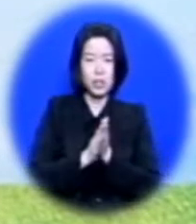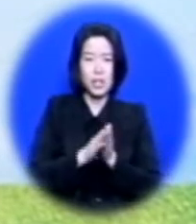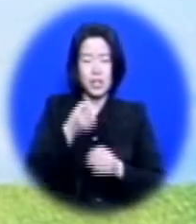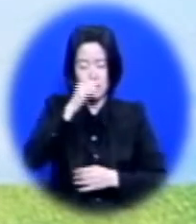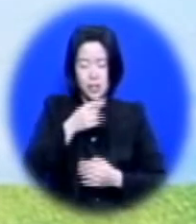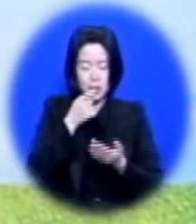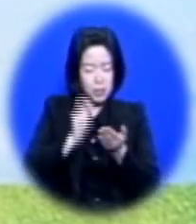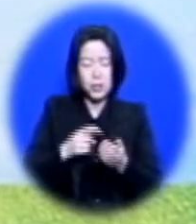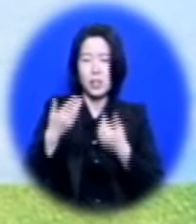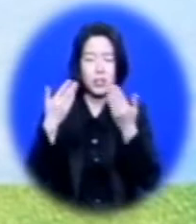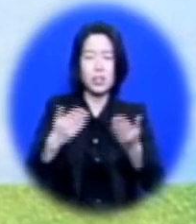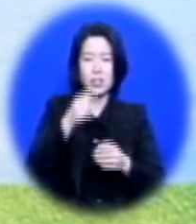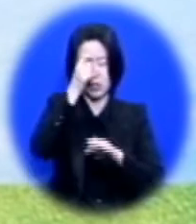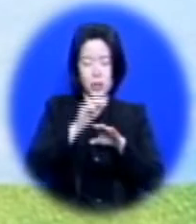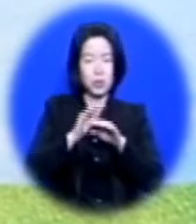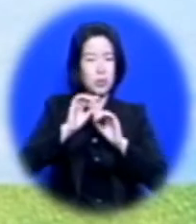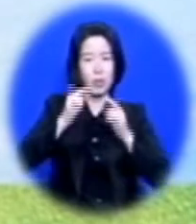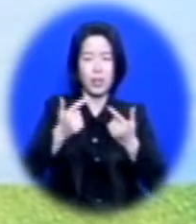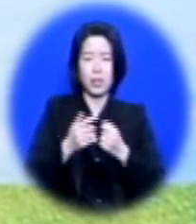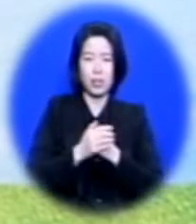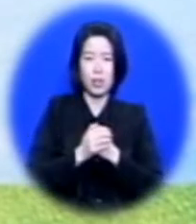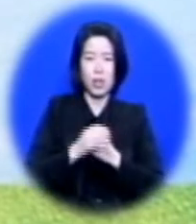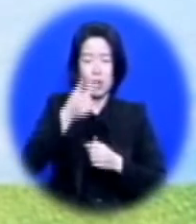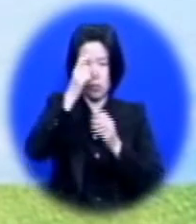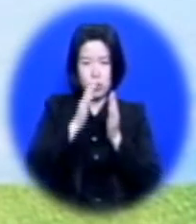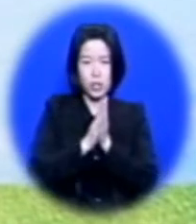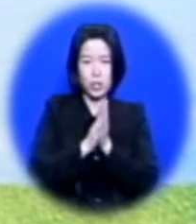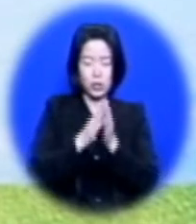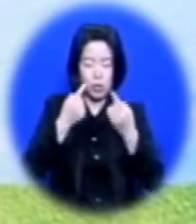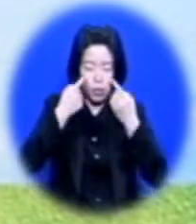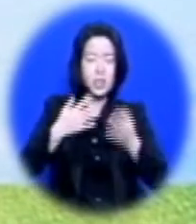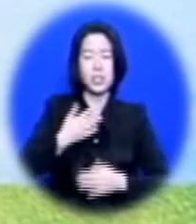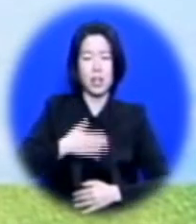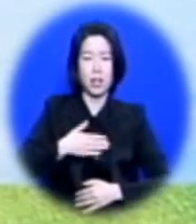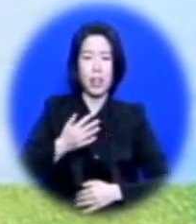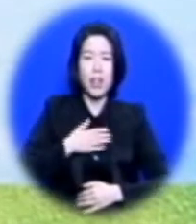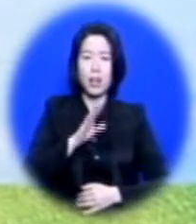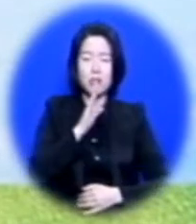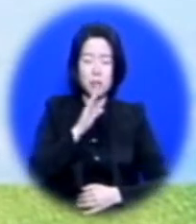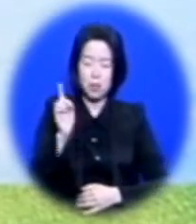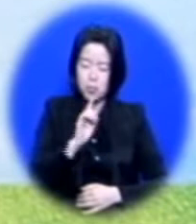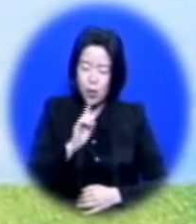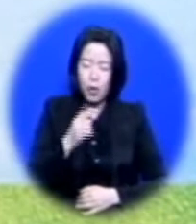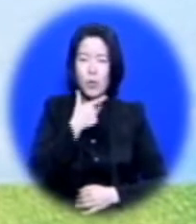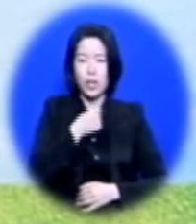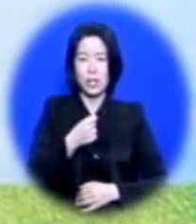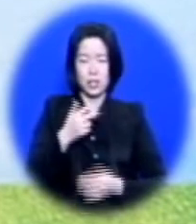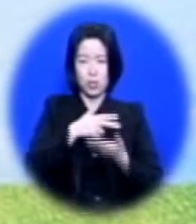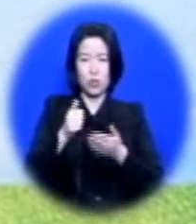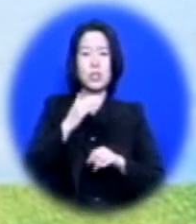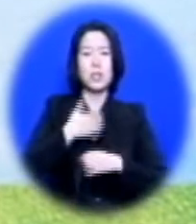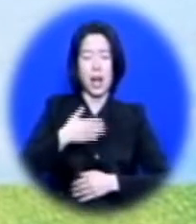기도가 아님 하나님은 우리의 기도를 정확하게 아십니까 내가 도대체 뭘 9 하는지를 주님이 아신다